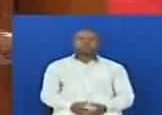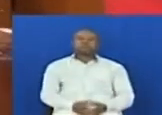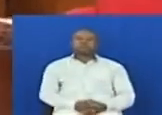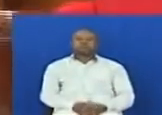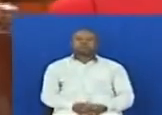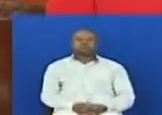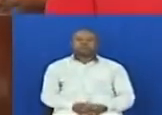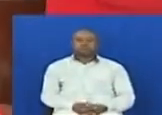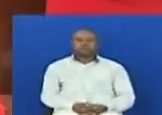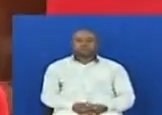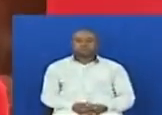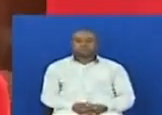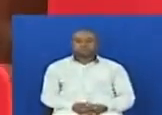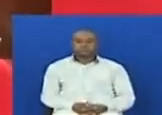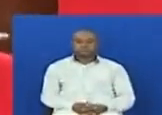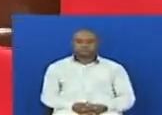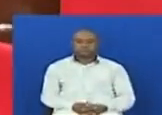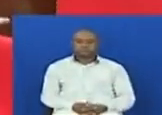nilichemka.